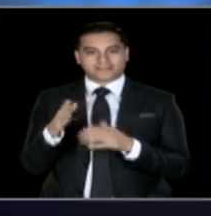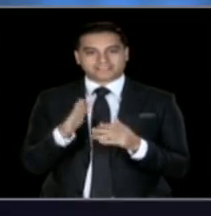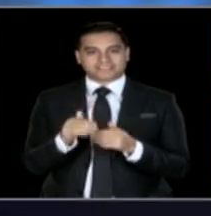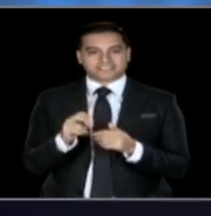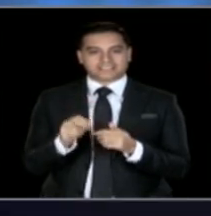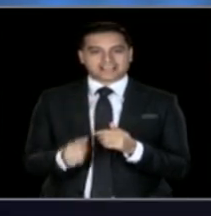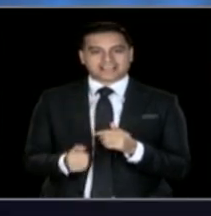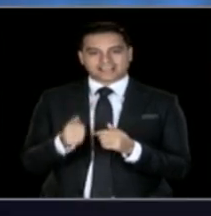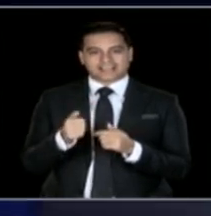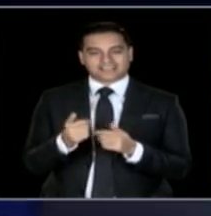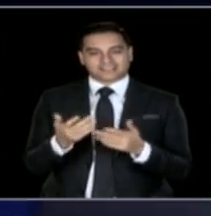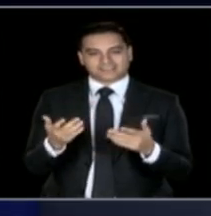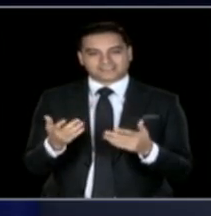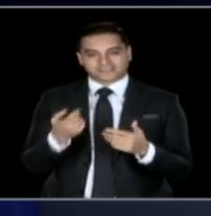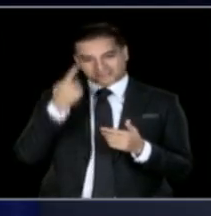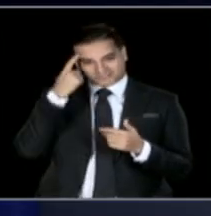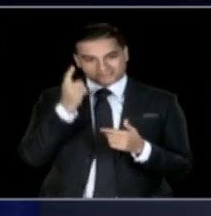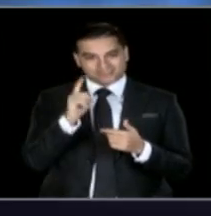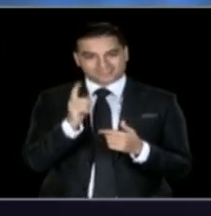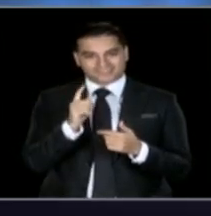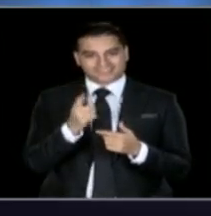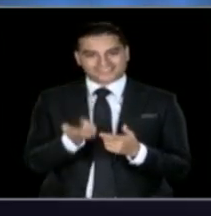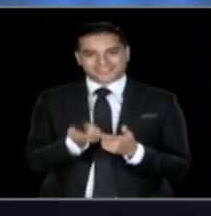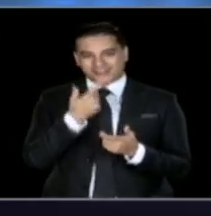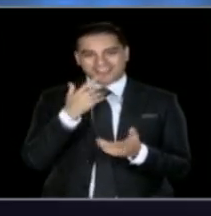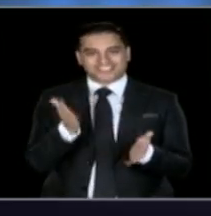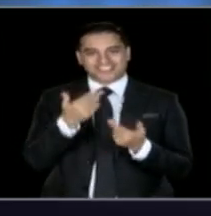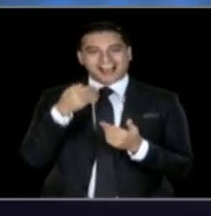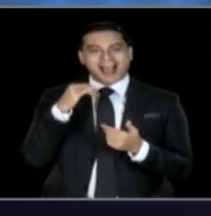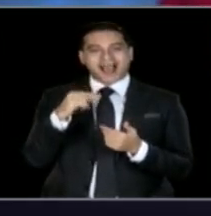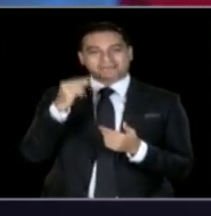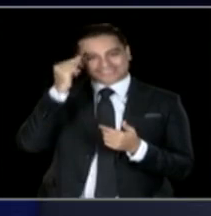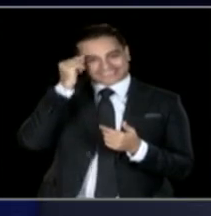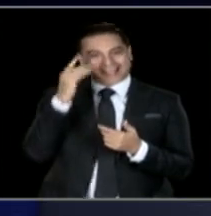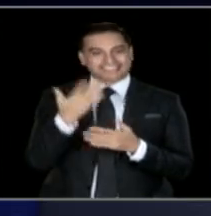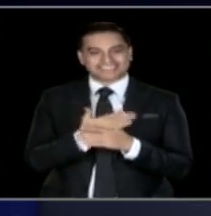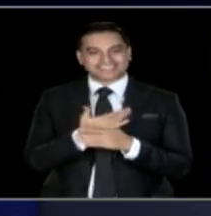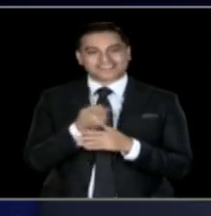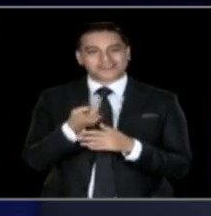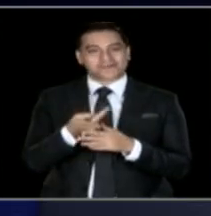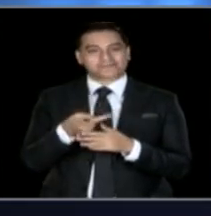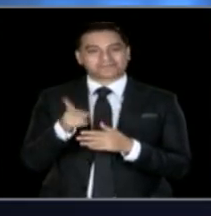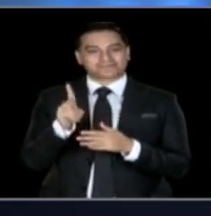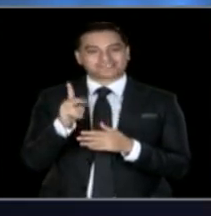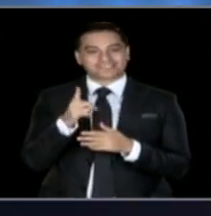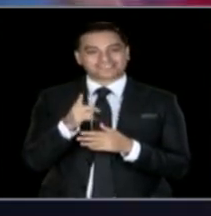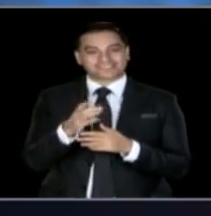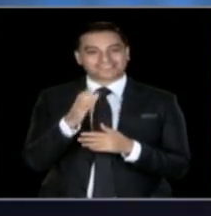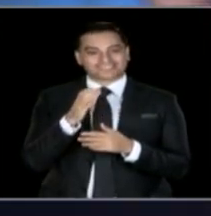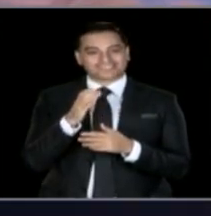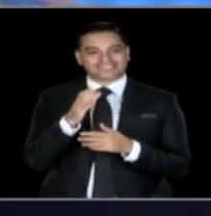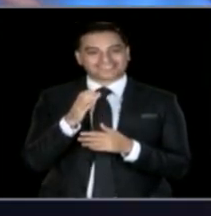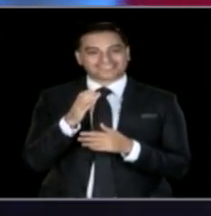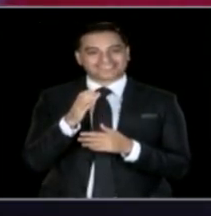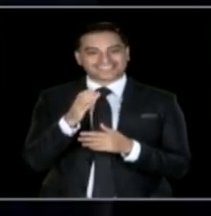الديلر ما تعرفيش؟ ده مش معنى احمد سقا. يا محظوظة. صح. الهدف